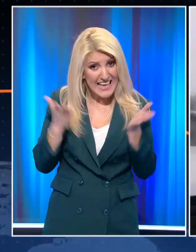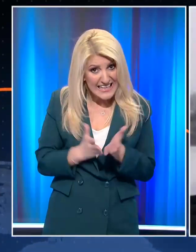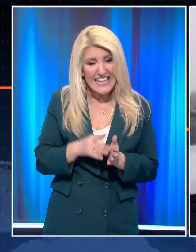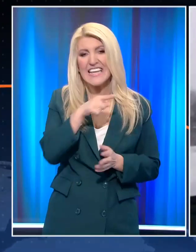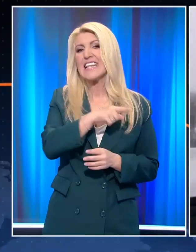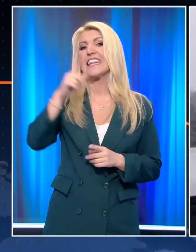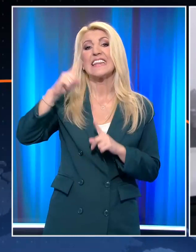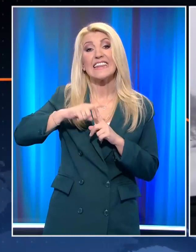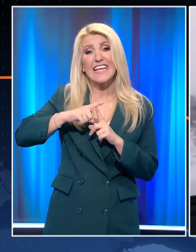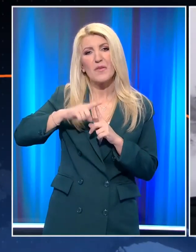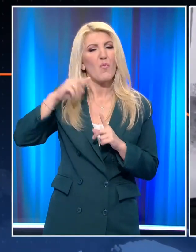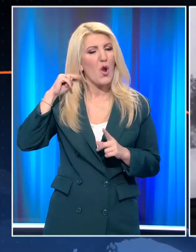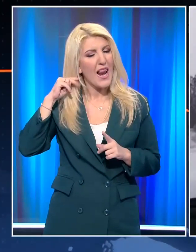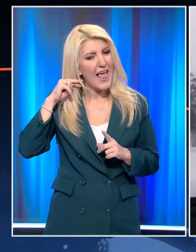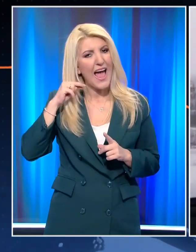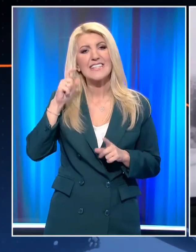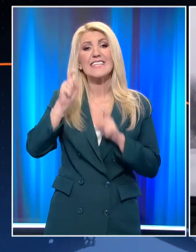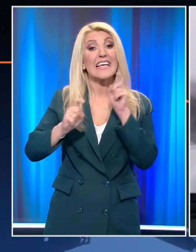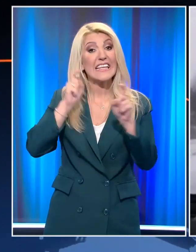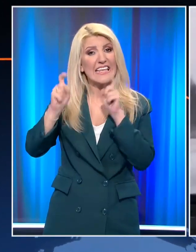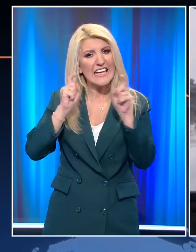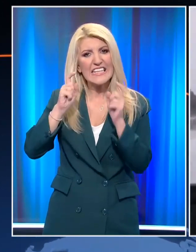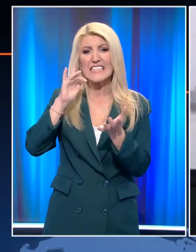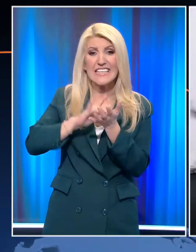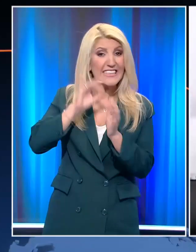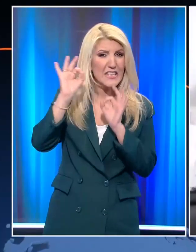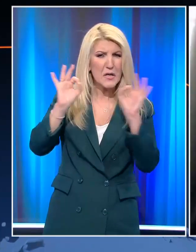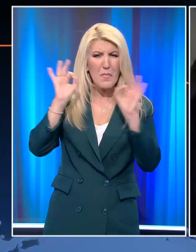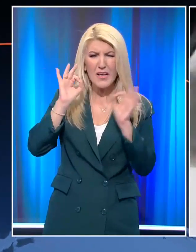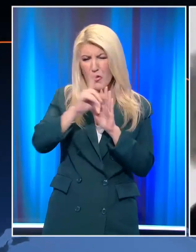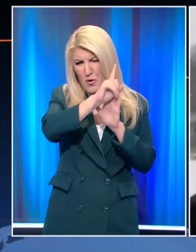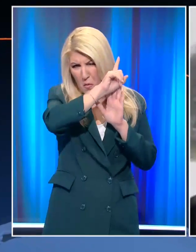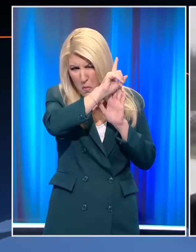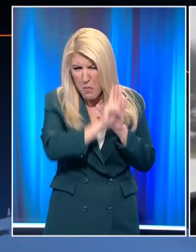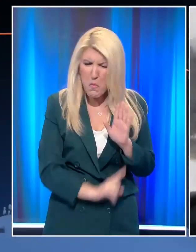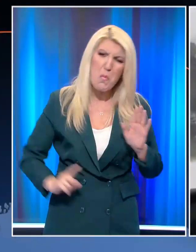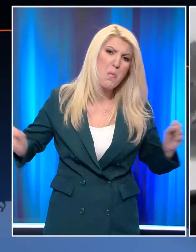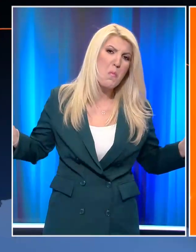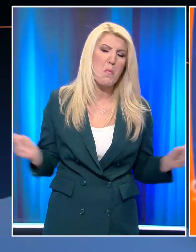Λάρισα, το Κιλκής, αλλά και στη Δυτική Μακεδονία με τον υδράργυρο να κάνει βουτιά σε πολικές θερμοκρασίες.